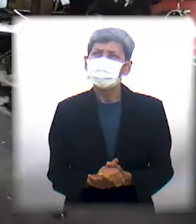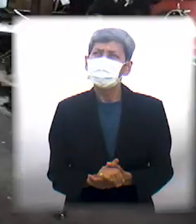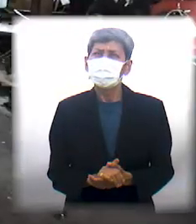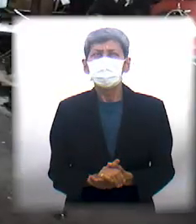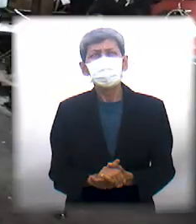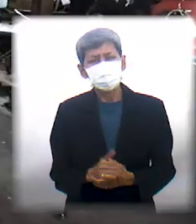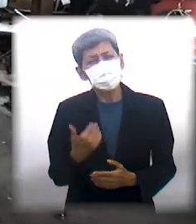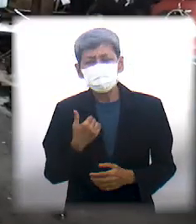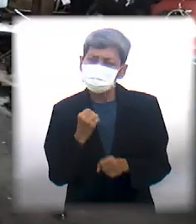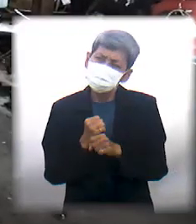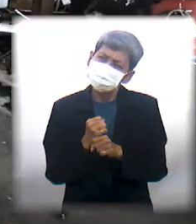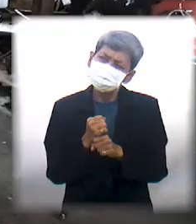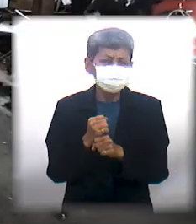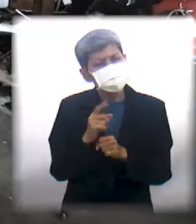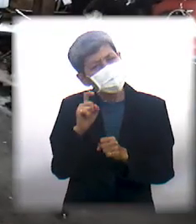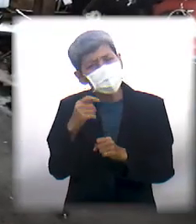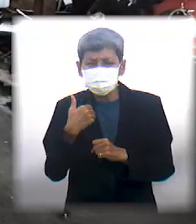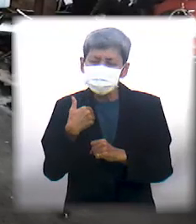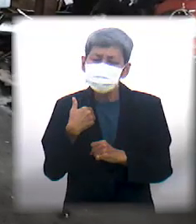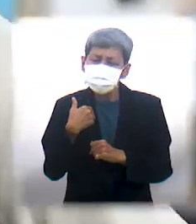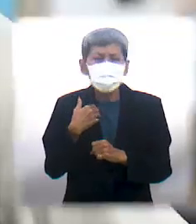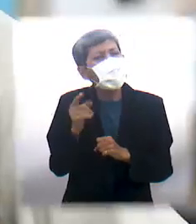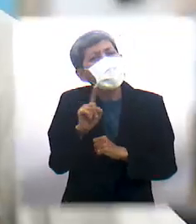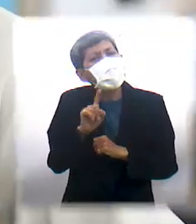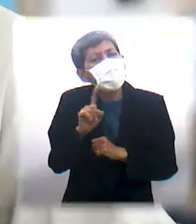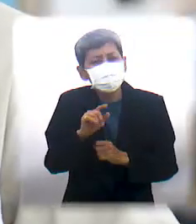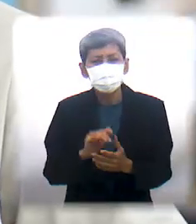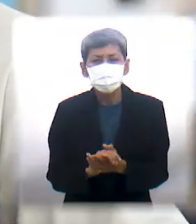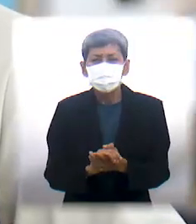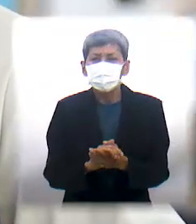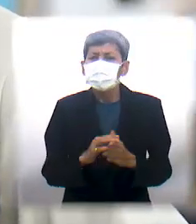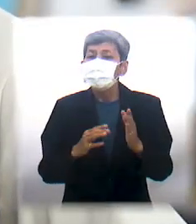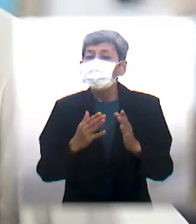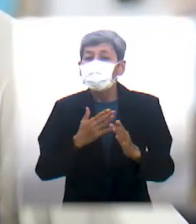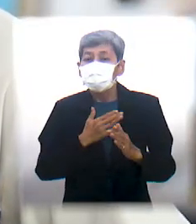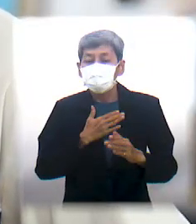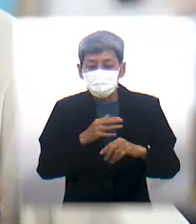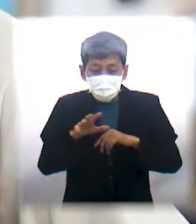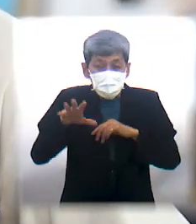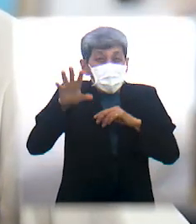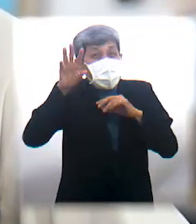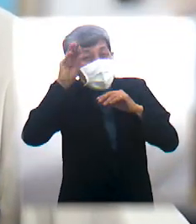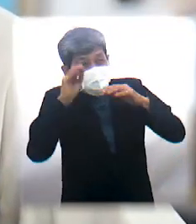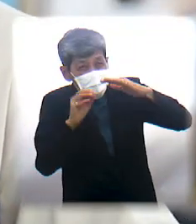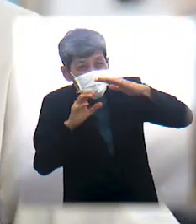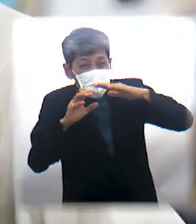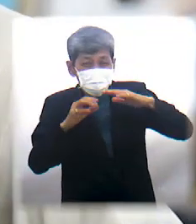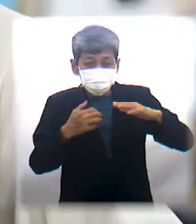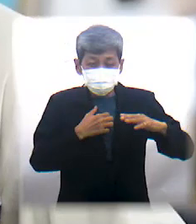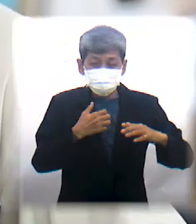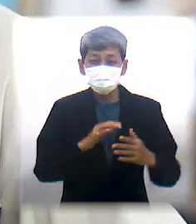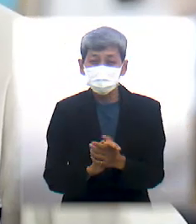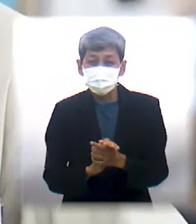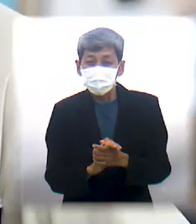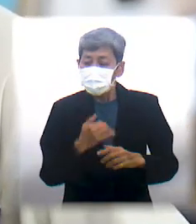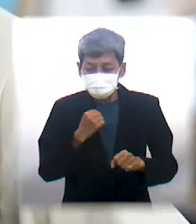ไหมก็เยอะอยู่ครับ เป็นงานประเภทที่ อย่างเราเอื้อมไม่ถึงเงี้ยครับอย่างจะเอาเครื่องออกอย่างเงี้ยเ